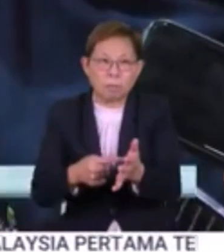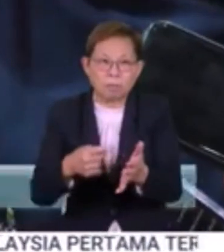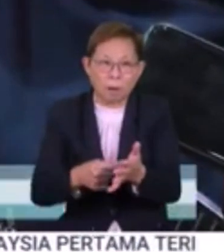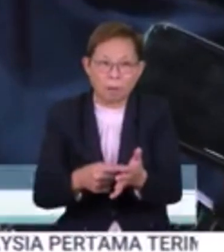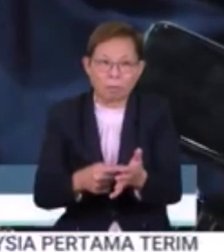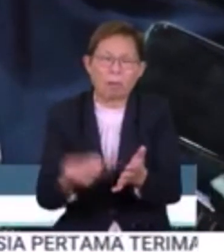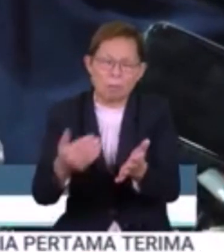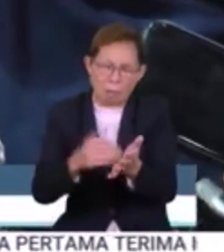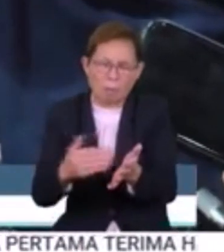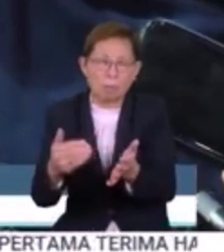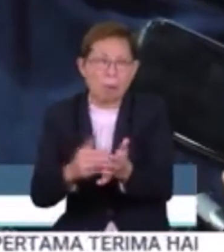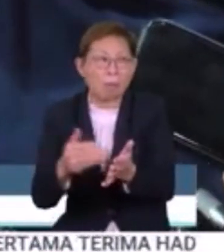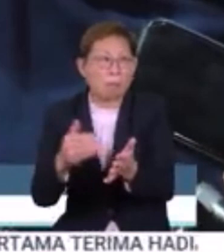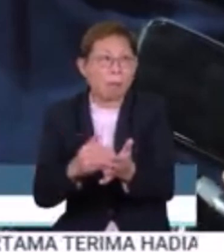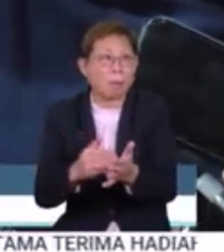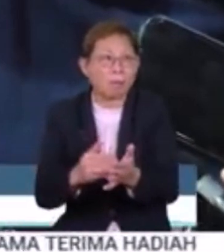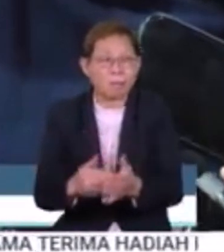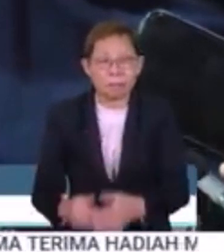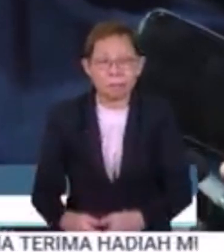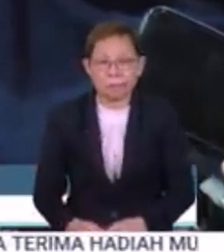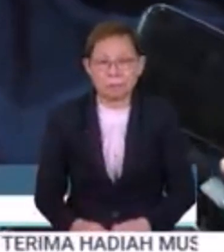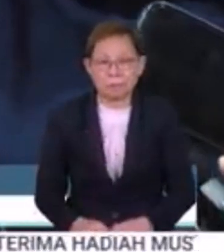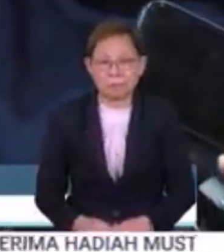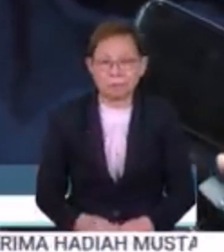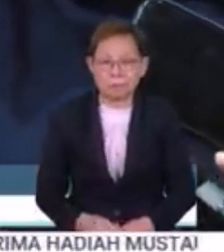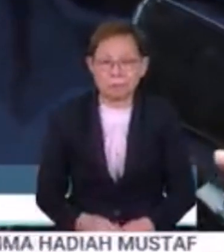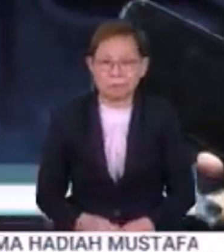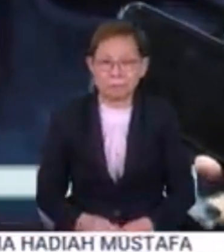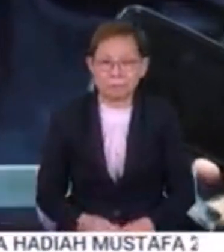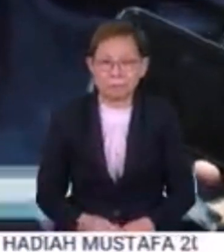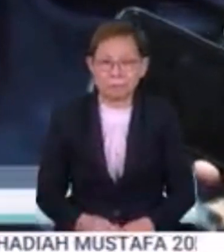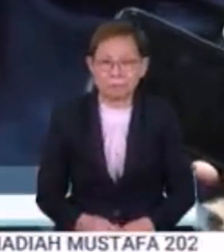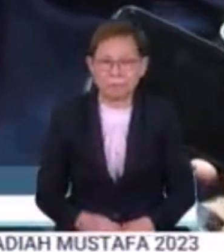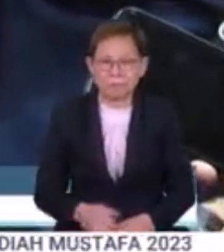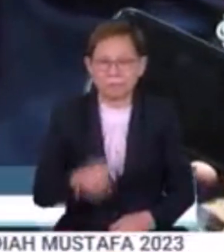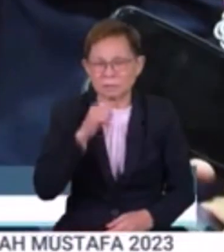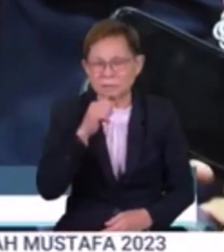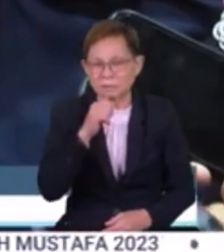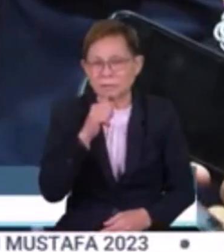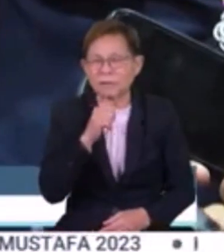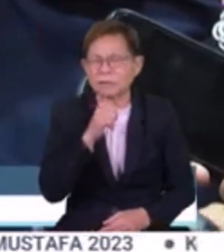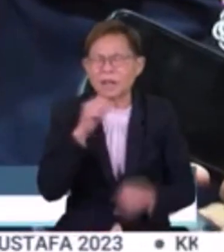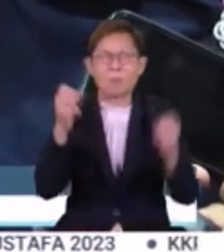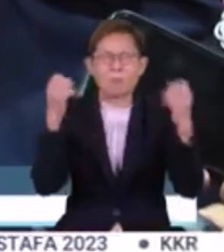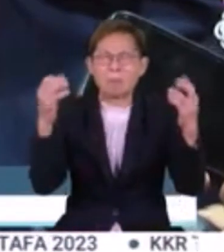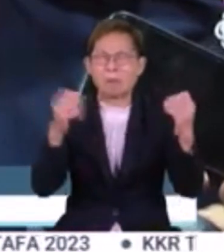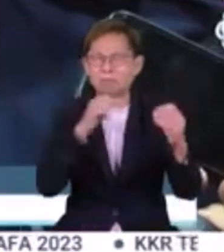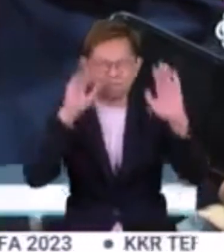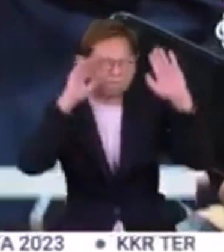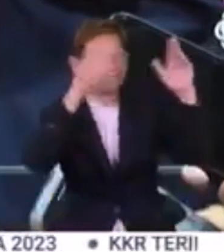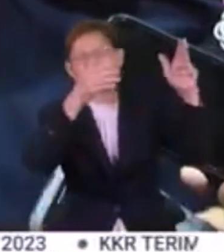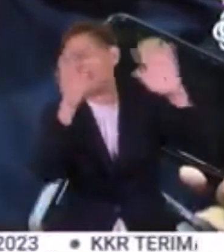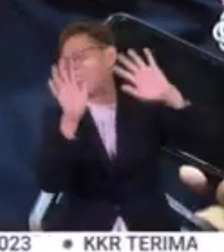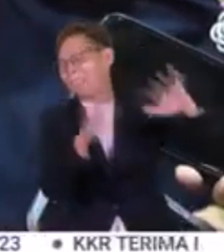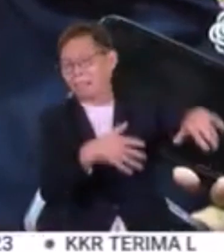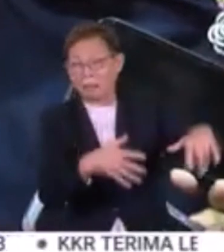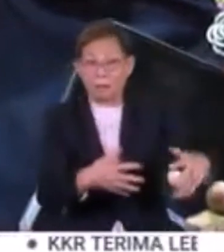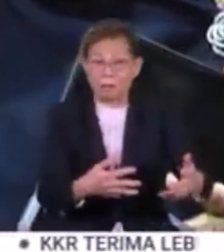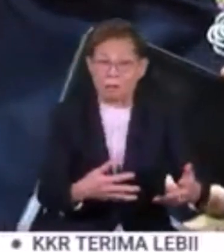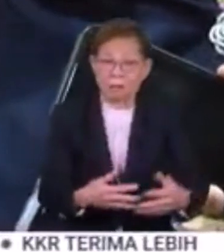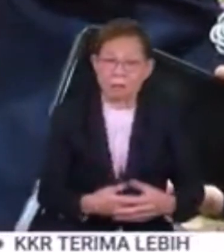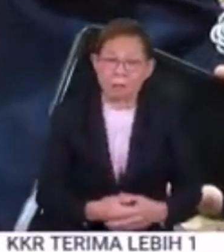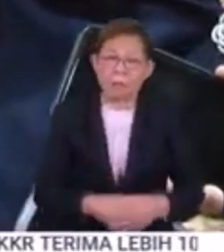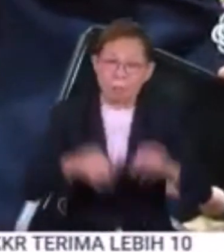Kadang-kadang sering sekali suri rumah ini dianggap tak ramai-ramailah memberi perhatian. Jadi namun ini adalah salah satu daripada